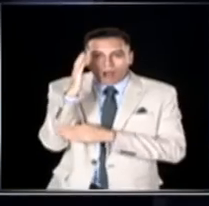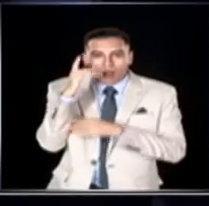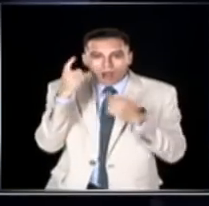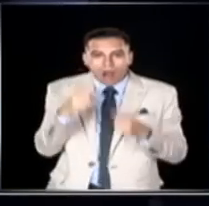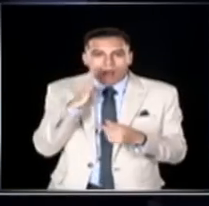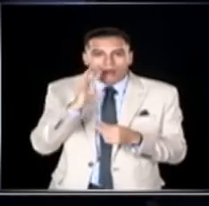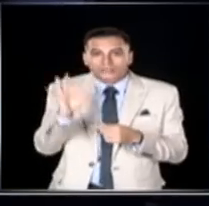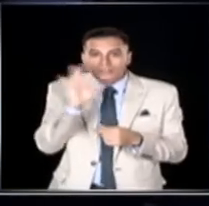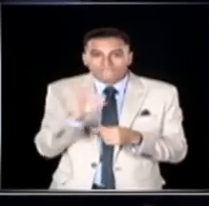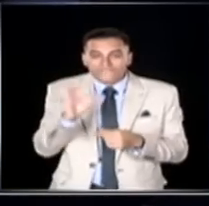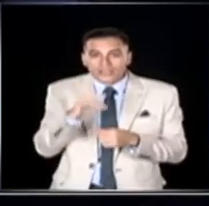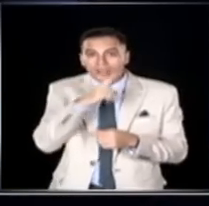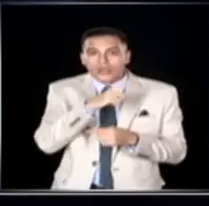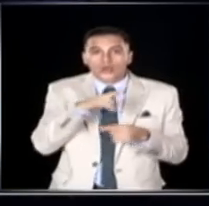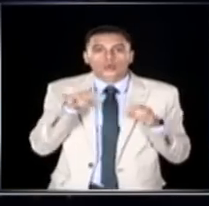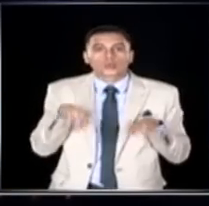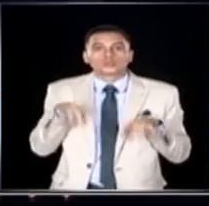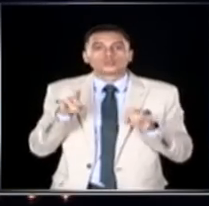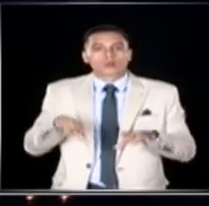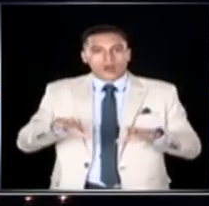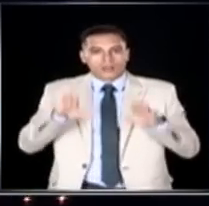في أستراليا.